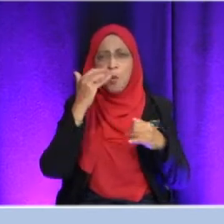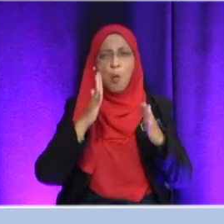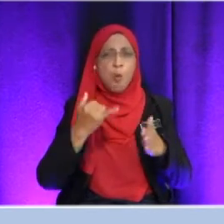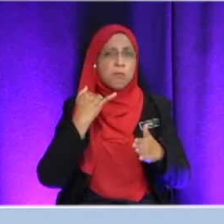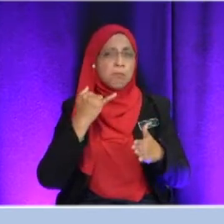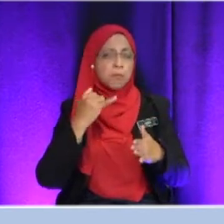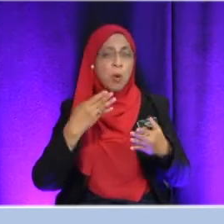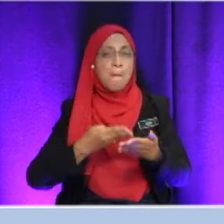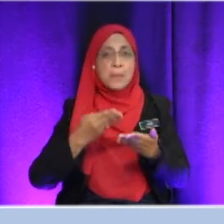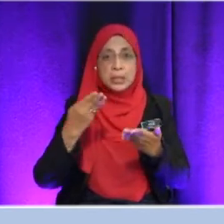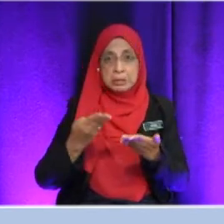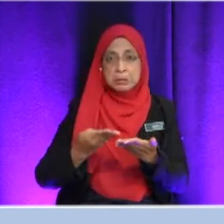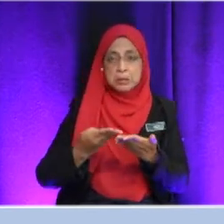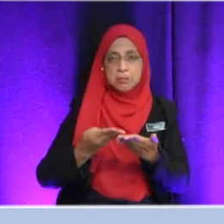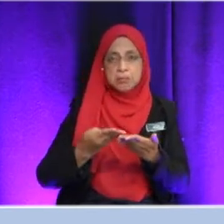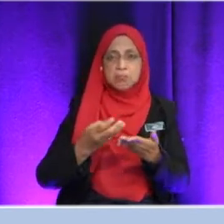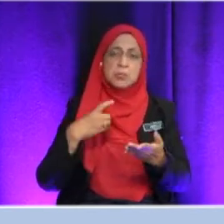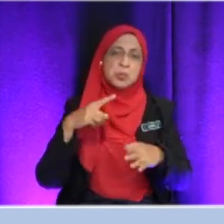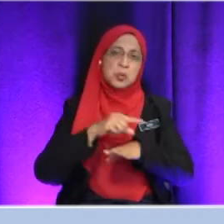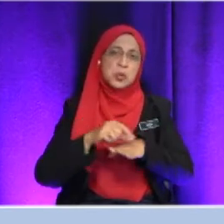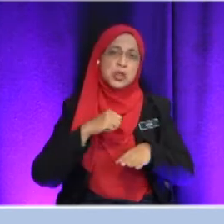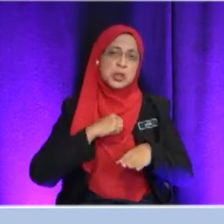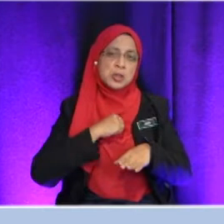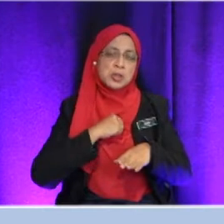pasaran tapi boleh makan sendiri